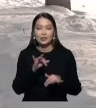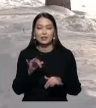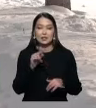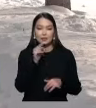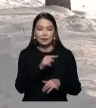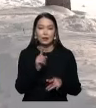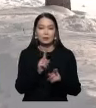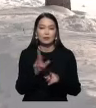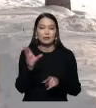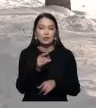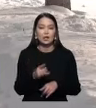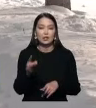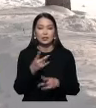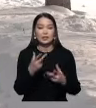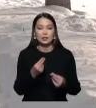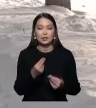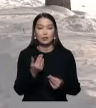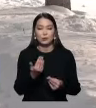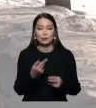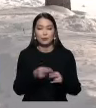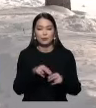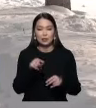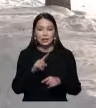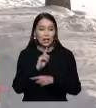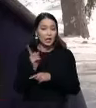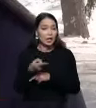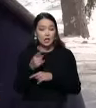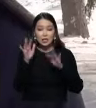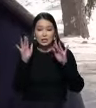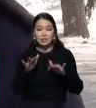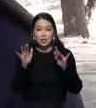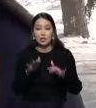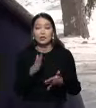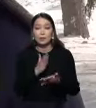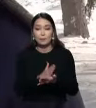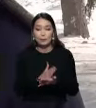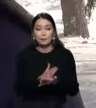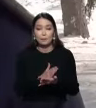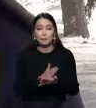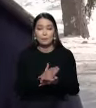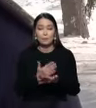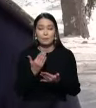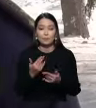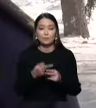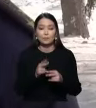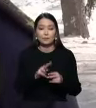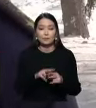в тех районах, где у нас выпало в этом году рекордное количество снега, малообеспеченным, одиноким